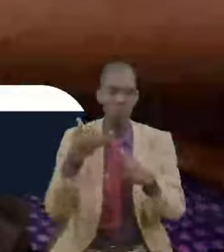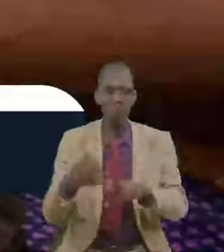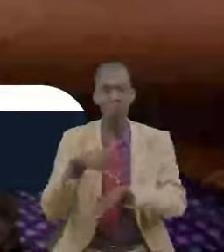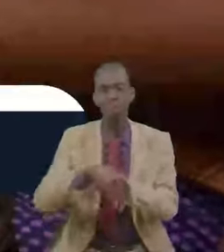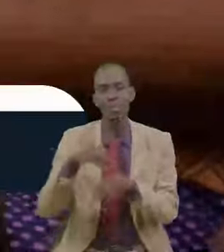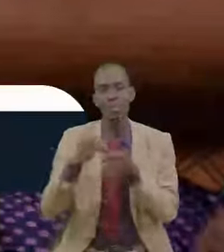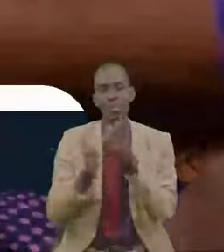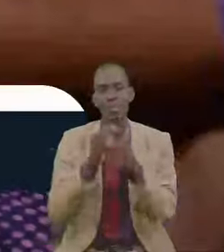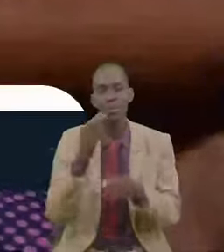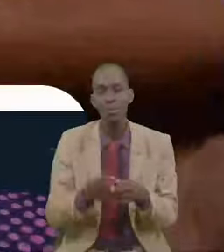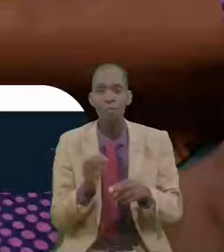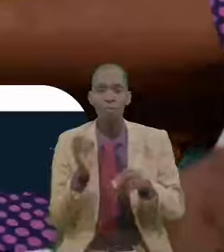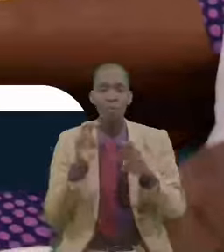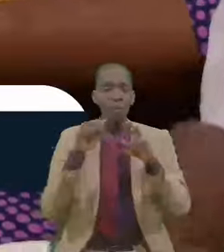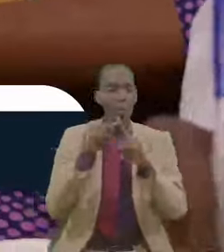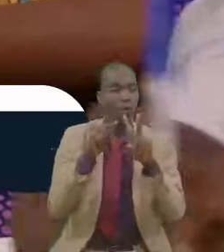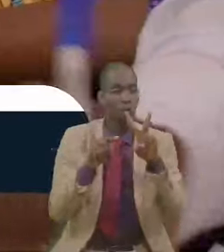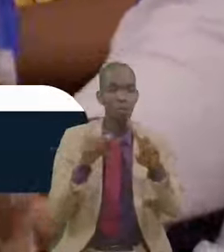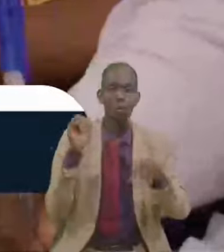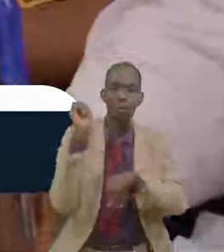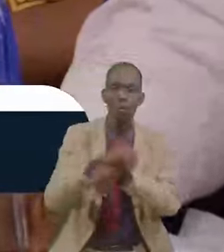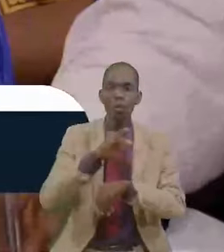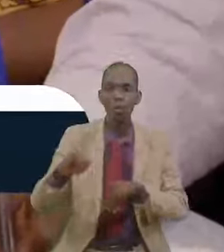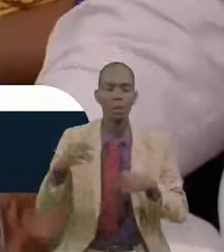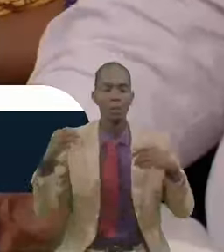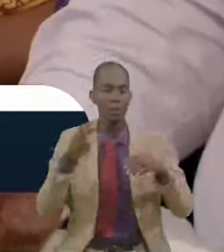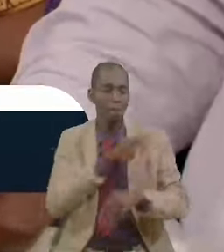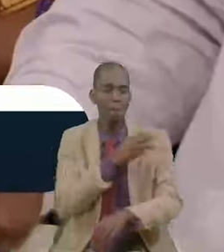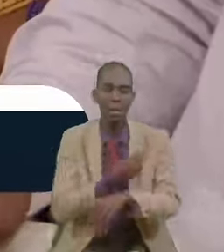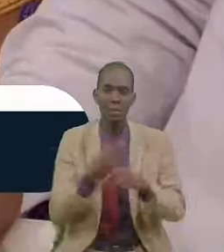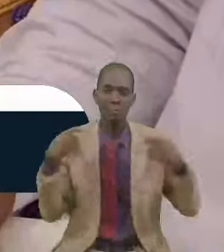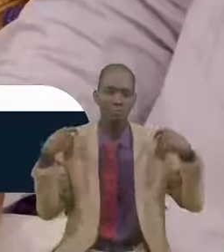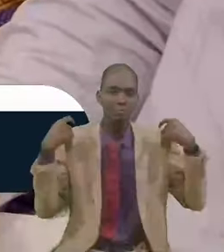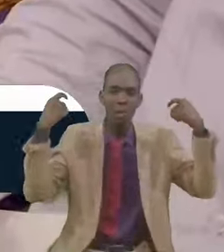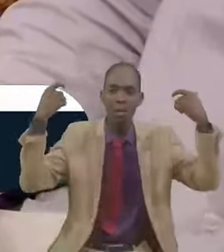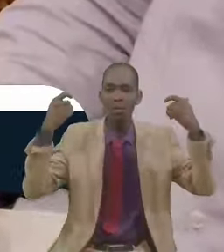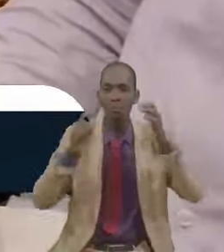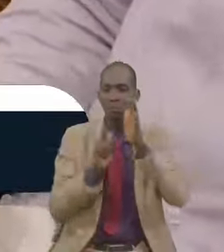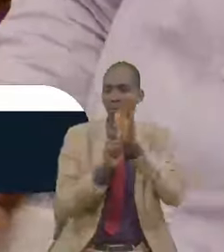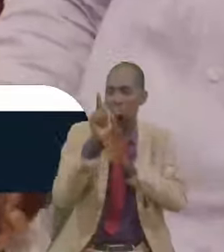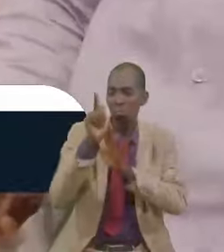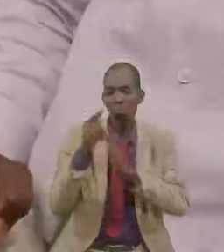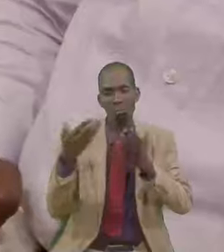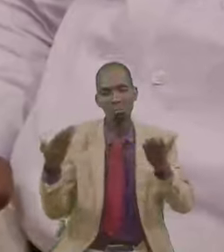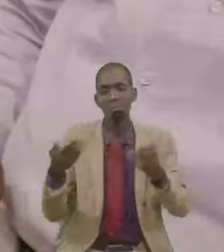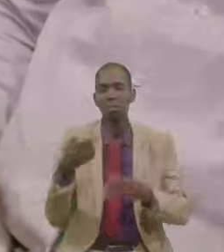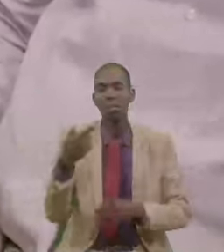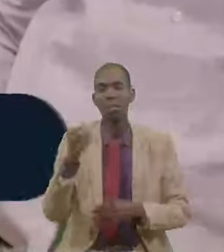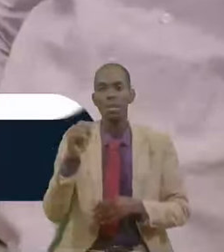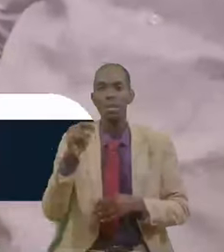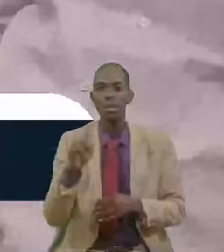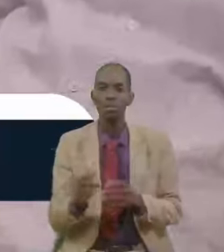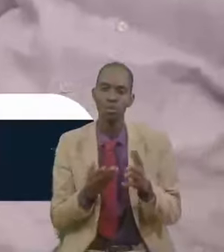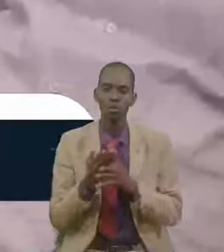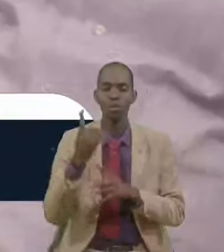de puissants géants par le Tout-Puissant. Troisième point, il y a la confirmation. Avant